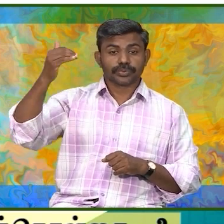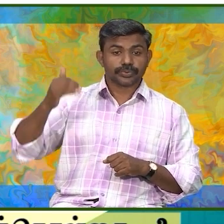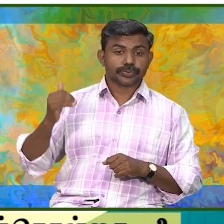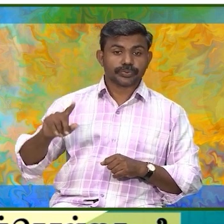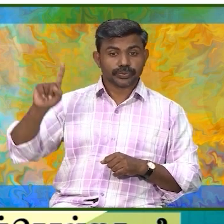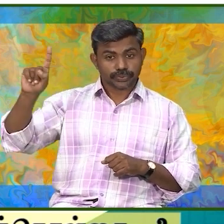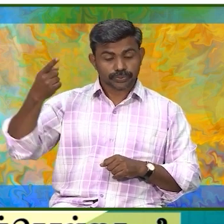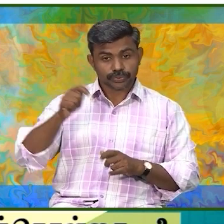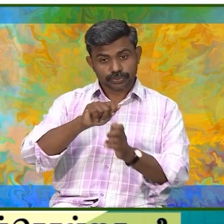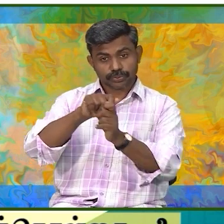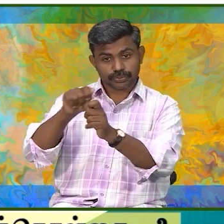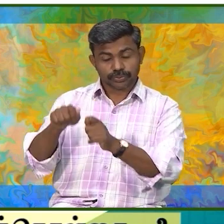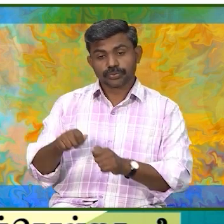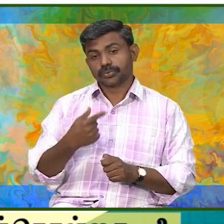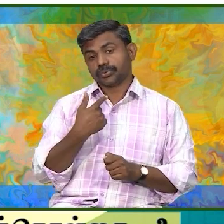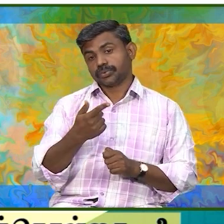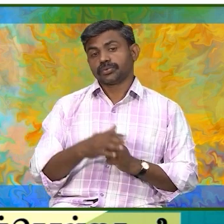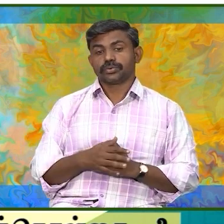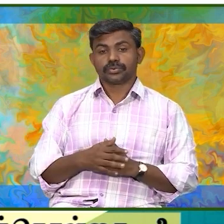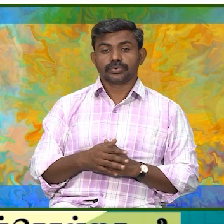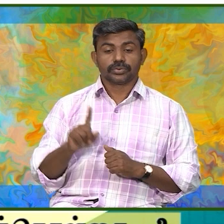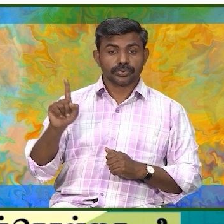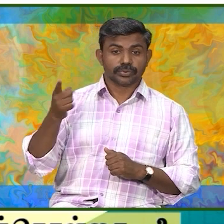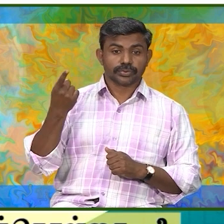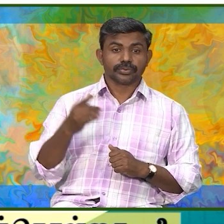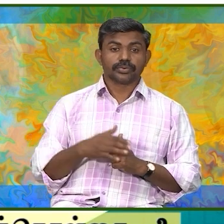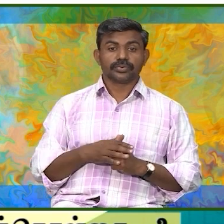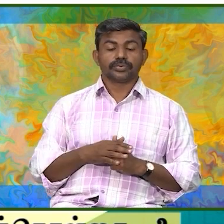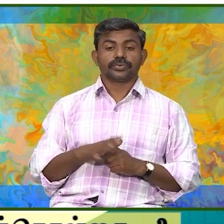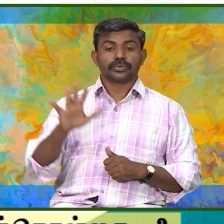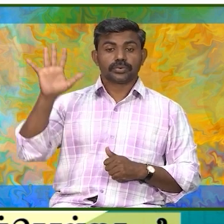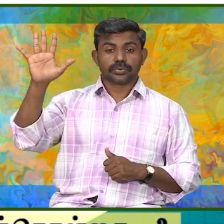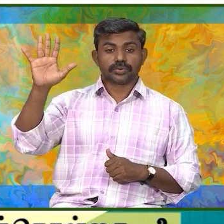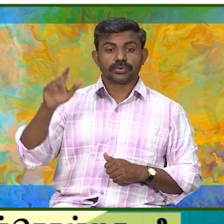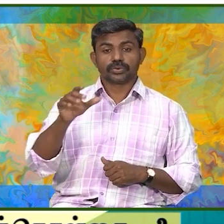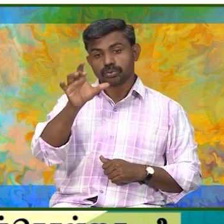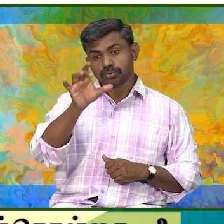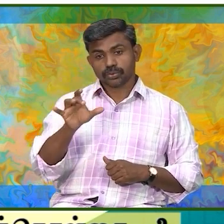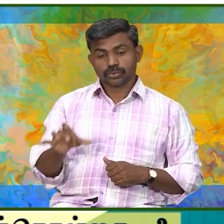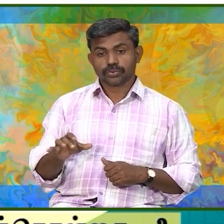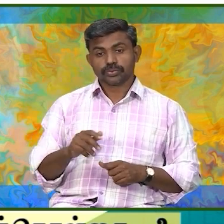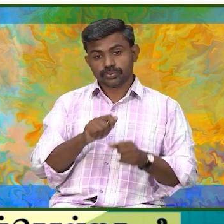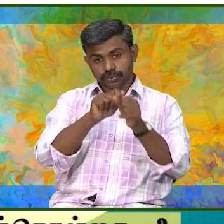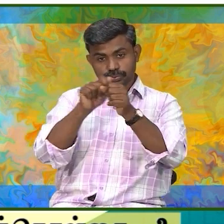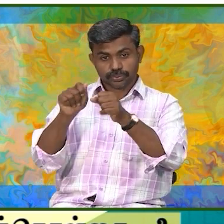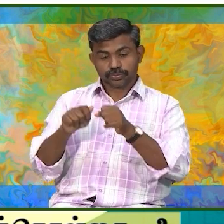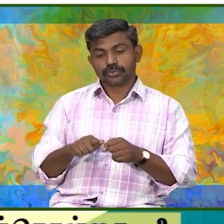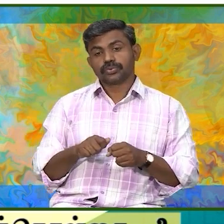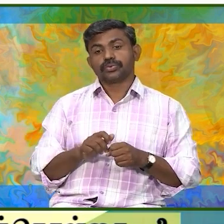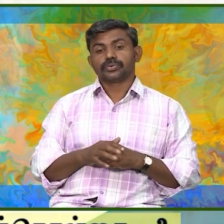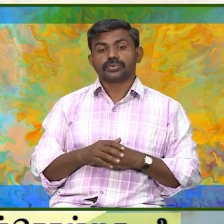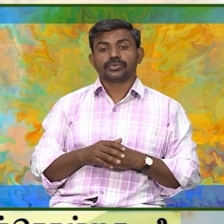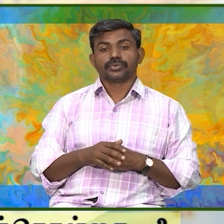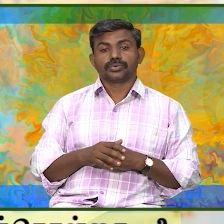வகுத்த ஒரு சிற்பி அப்படின்னு சொல்லலாம். அவர் தான் முத முதல்ல நமக்கு பஞ்சசீல கொள்கையை வடிவமைத்து கொடுத்தக்கூடிய ஒரு